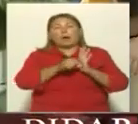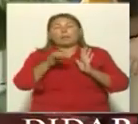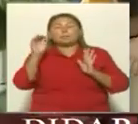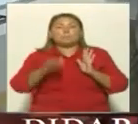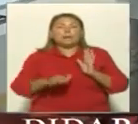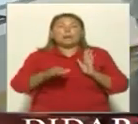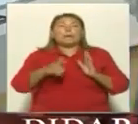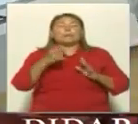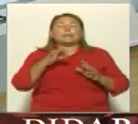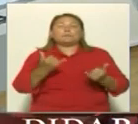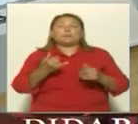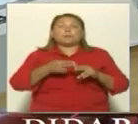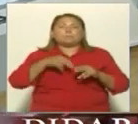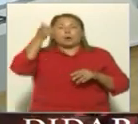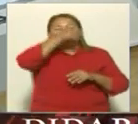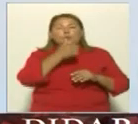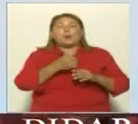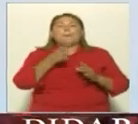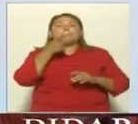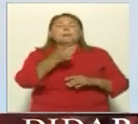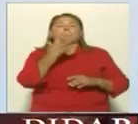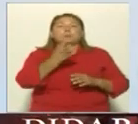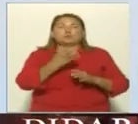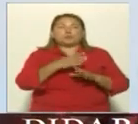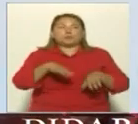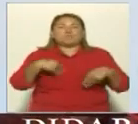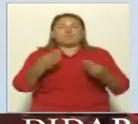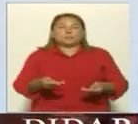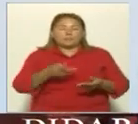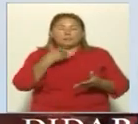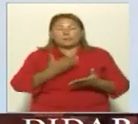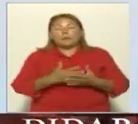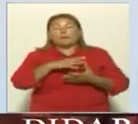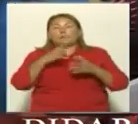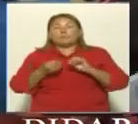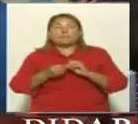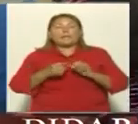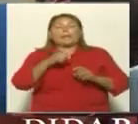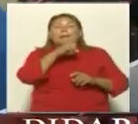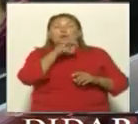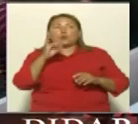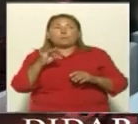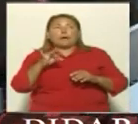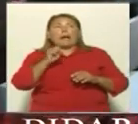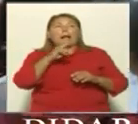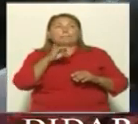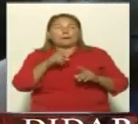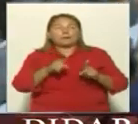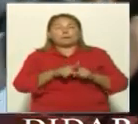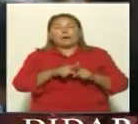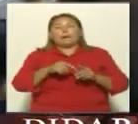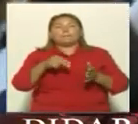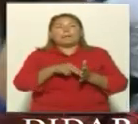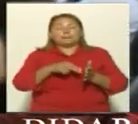грант берілсе, осы жылы 1 500 бөлінді. Бұл инженерлік, педагогикалық, ақпараттық коммуникация және жаратылыстану бағытына